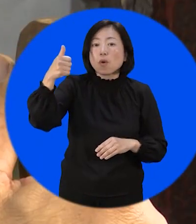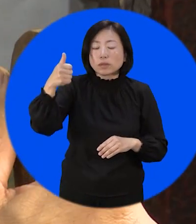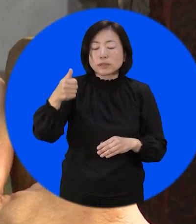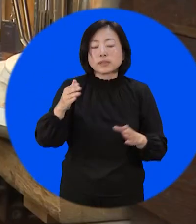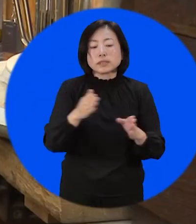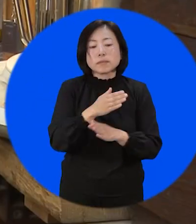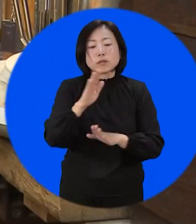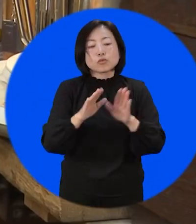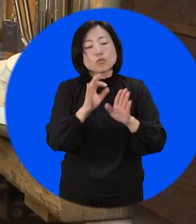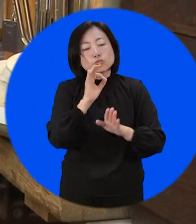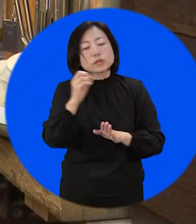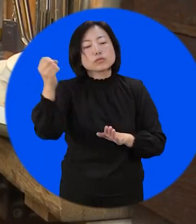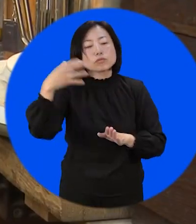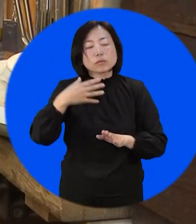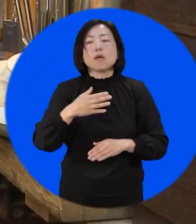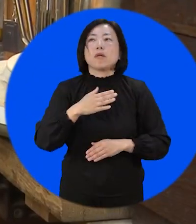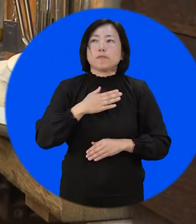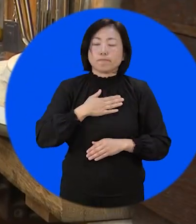めました。